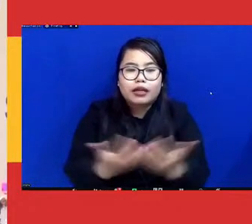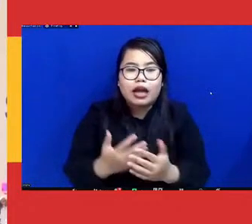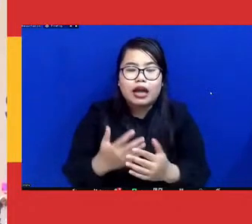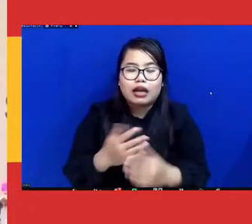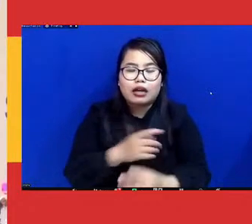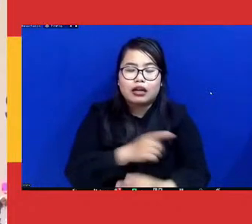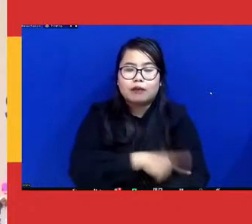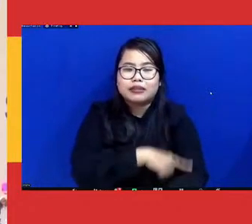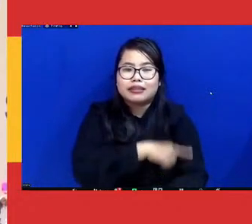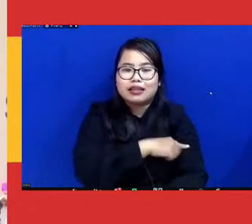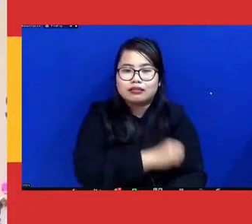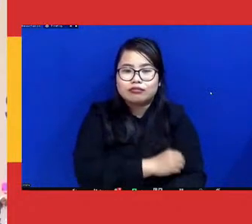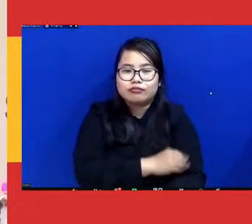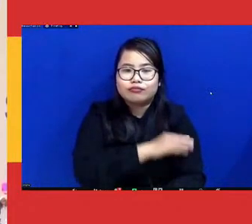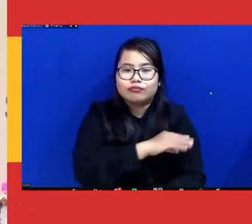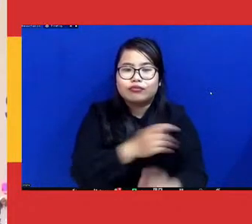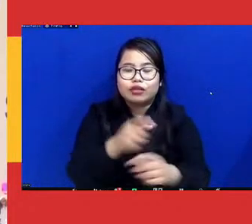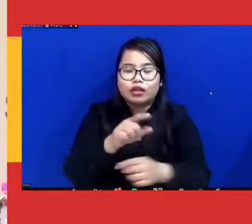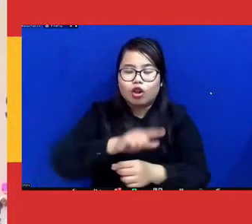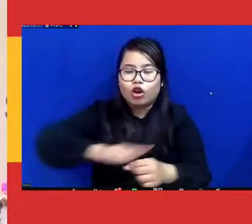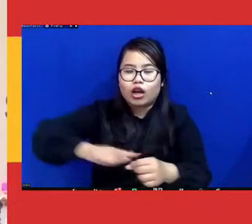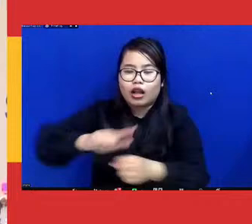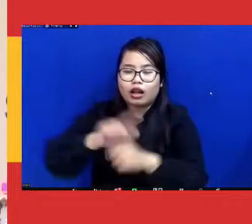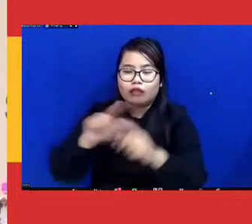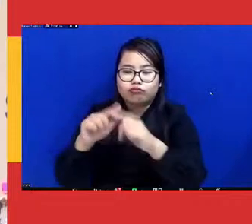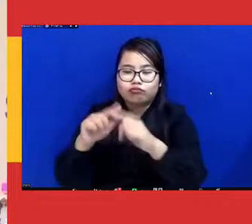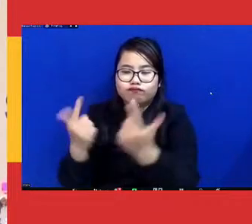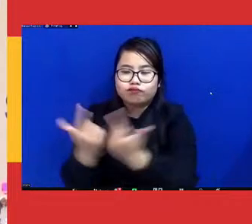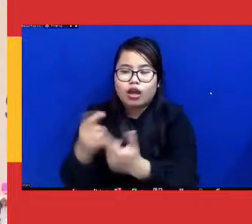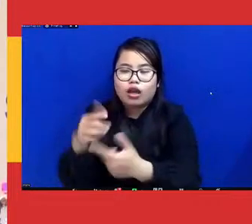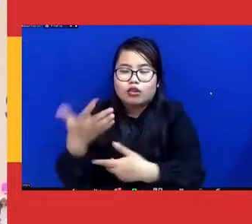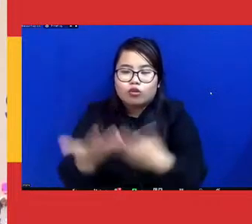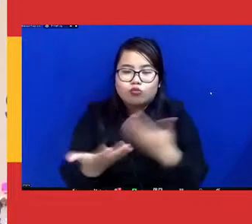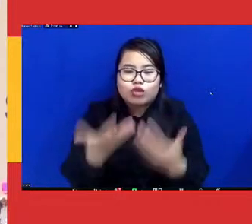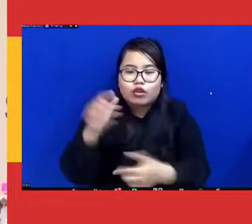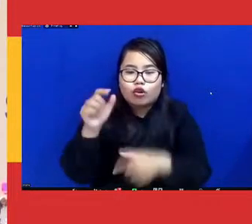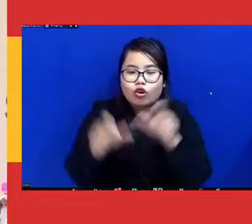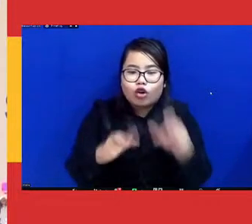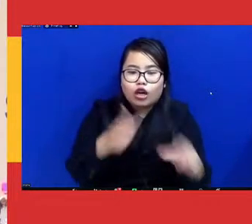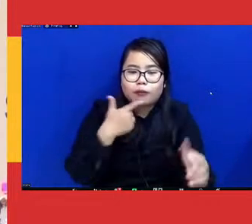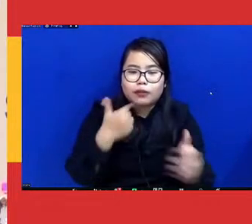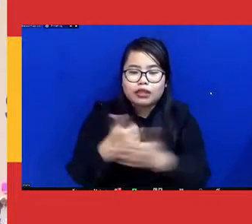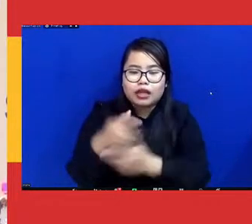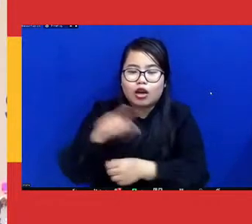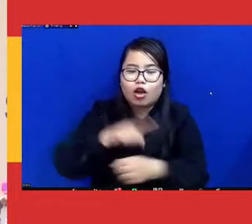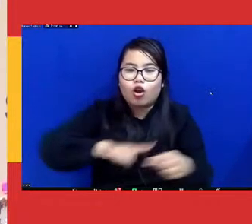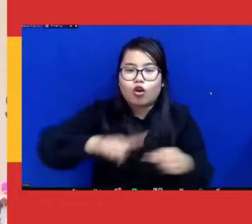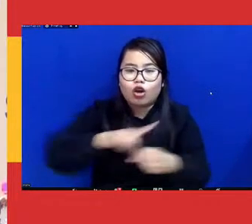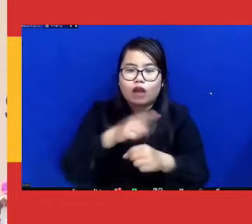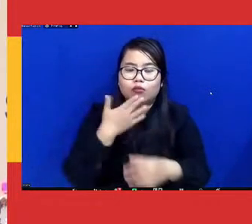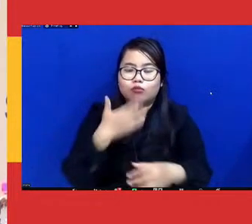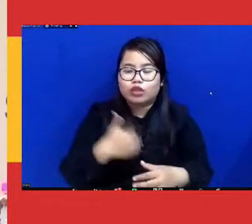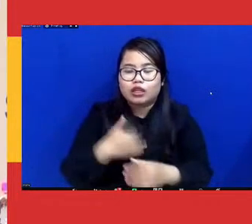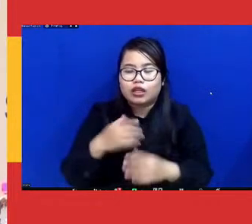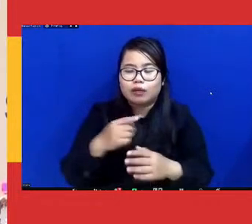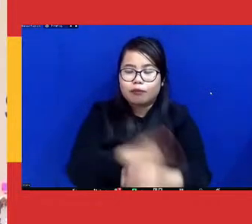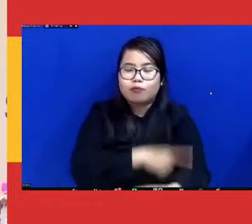semua local stakeholder atau pemangku kepentingan lokal yang memiliki kemampuan